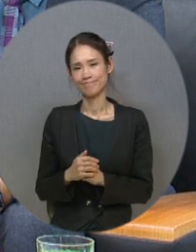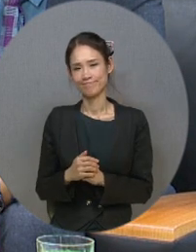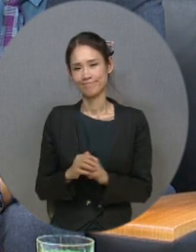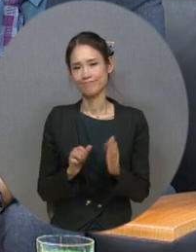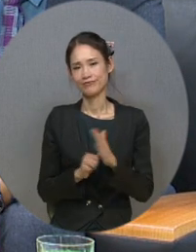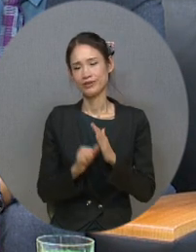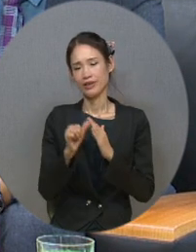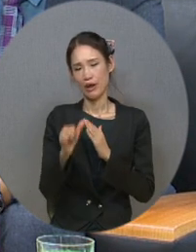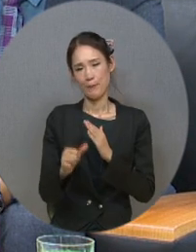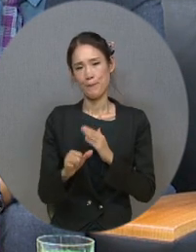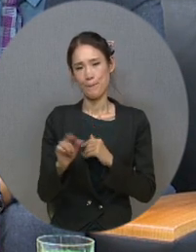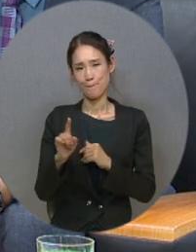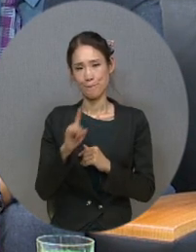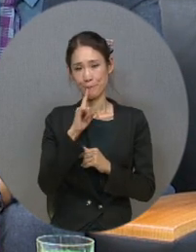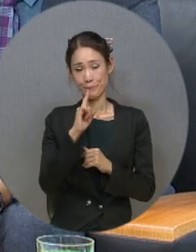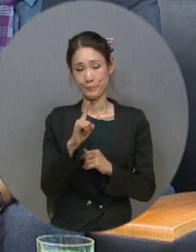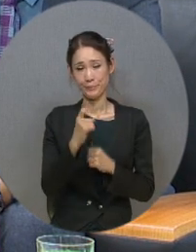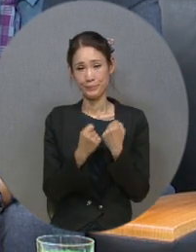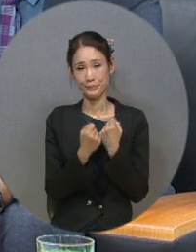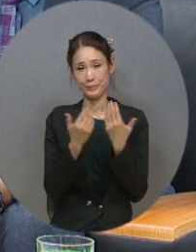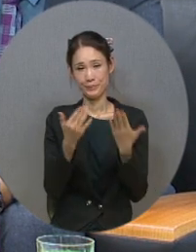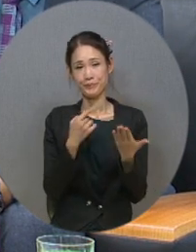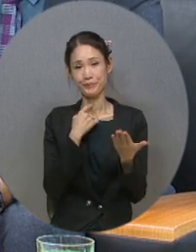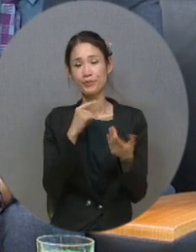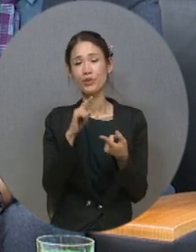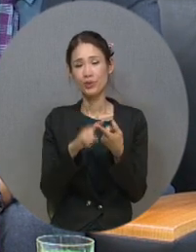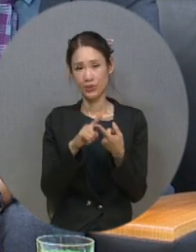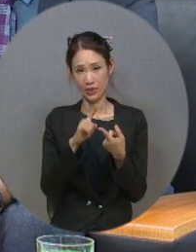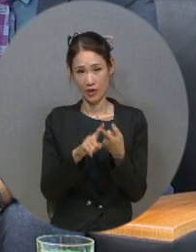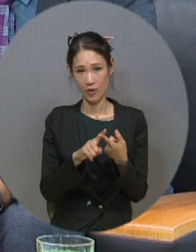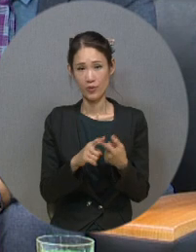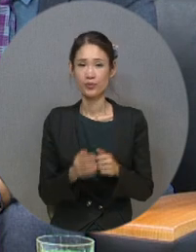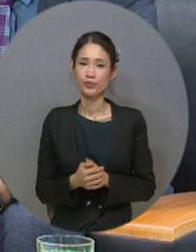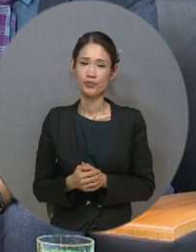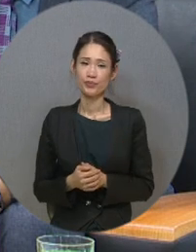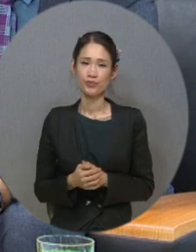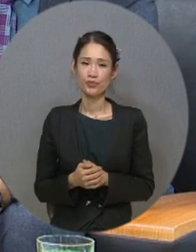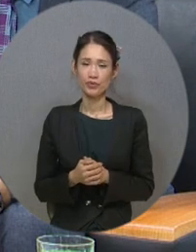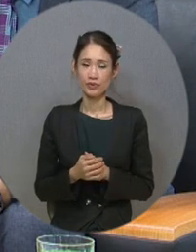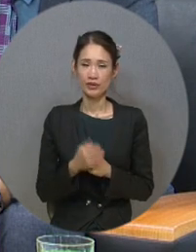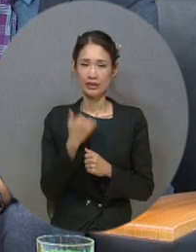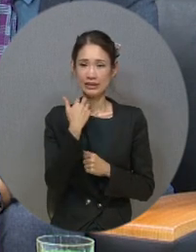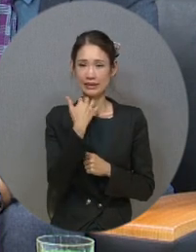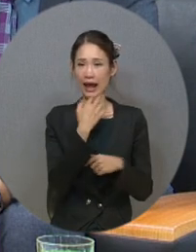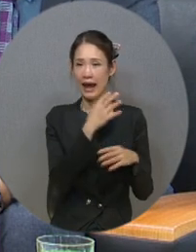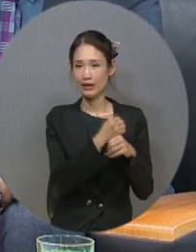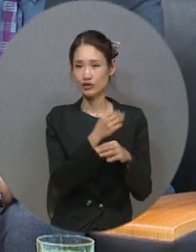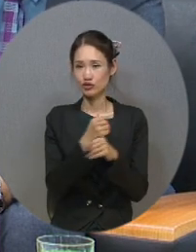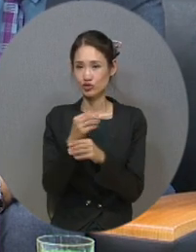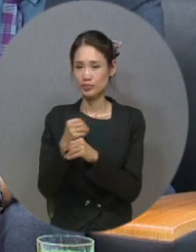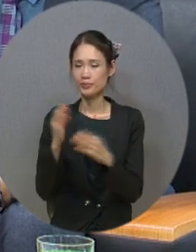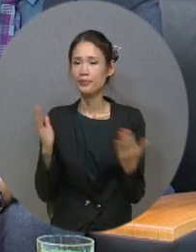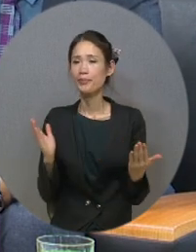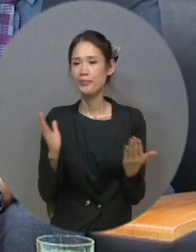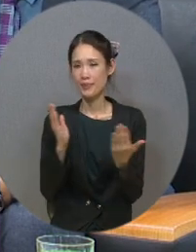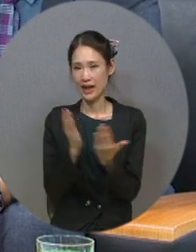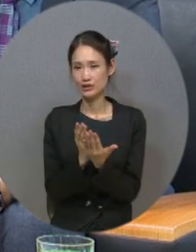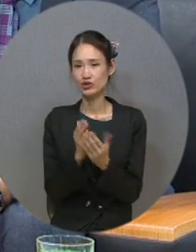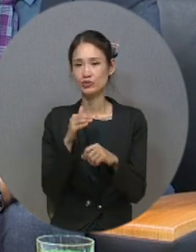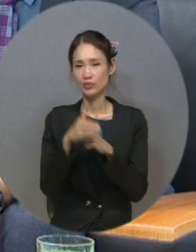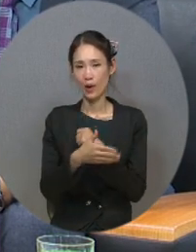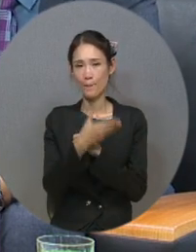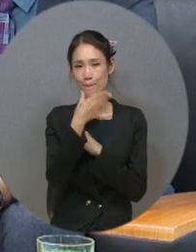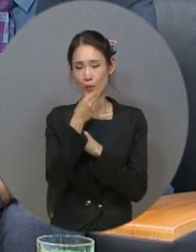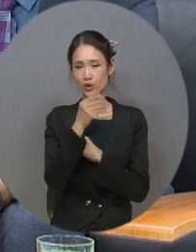그 중에 대표적인 것이 아까 제가 말씀드렸던 생애 주기별 맞춤형 복지